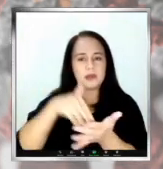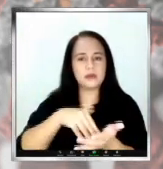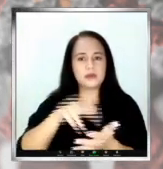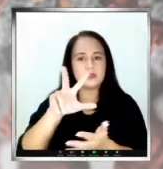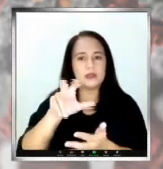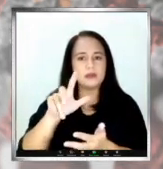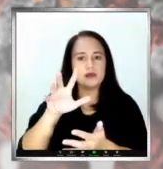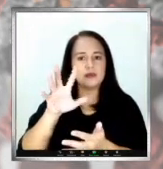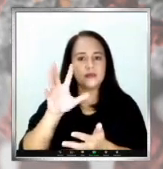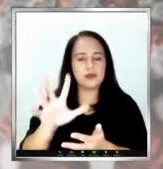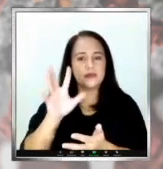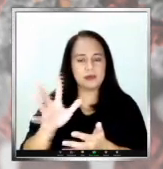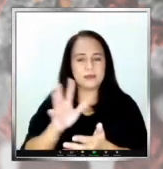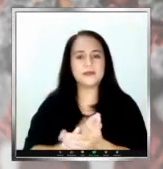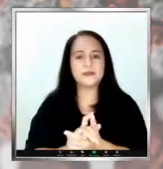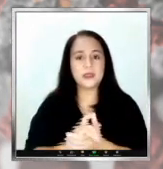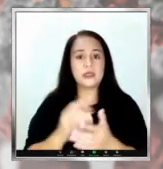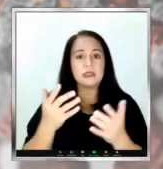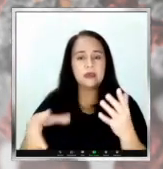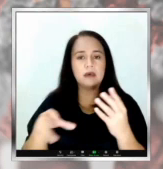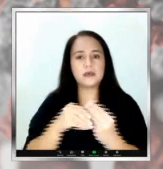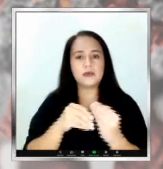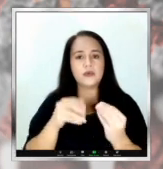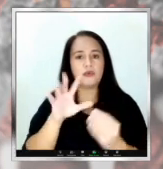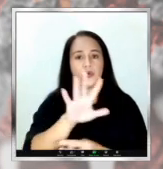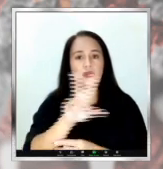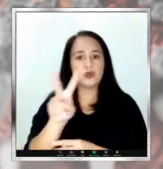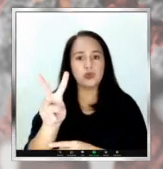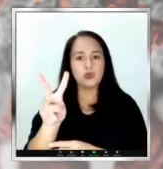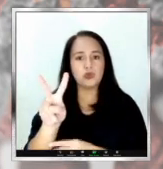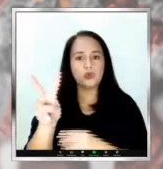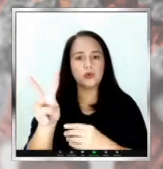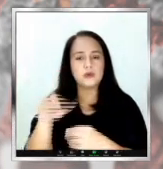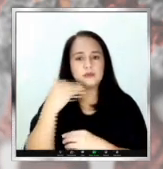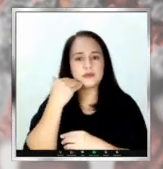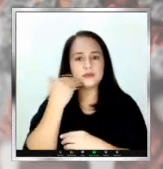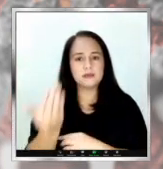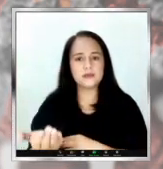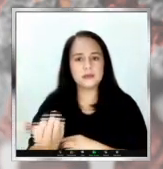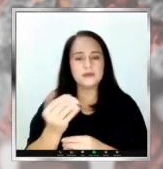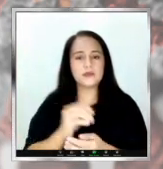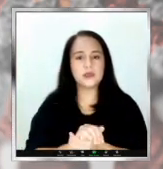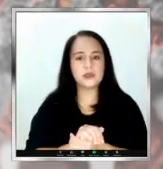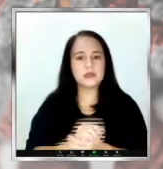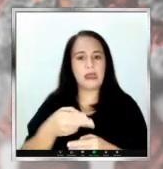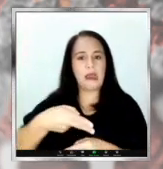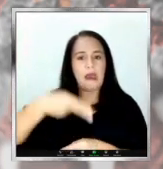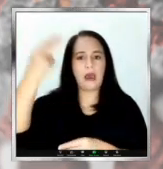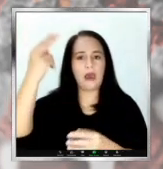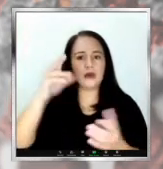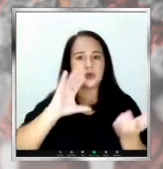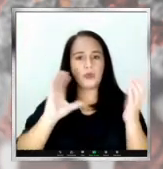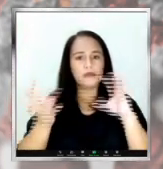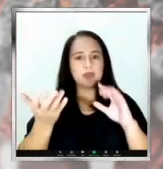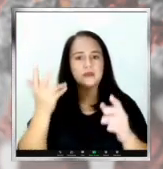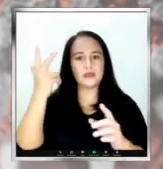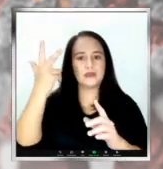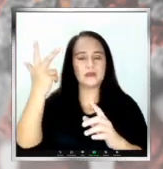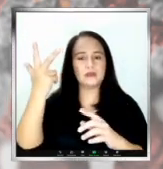535,350. Nadagdaga naman ang 42 ang bilang ng mga nasawi, pinakamataas sa nakalipas na 4 na araw.